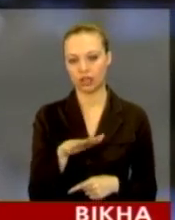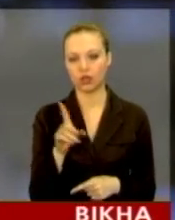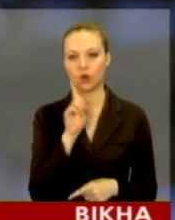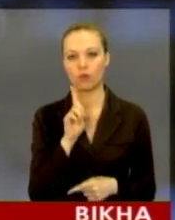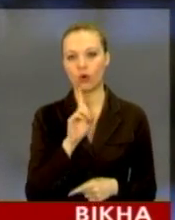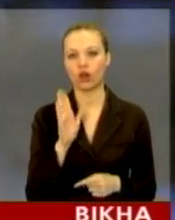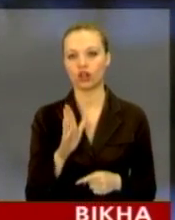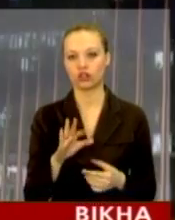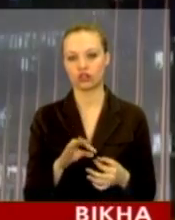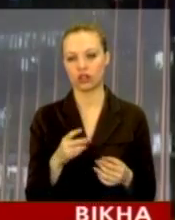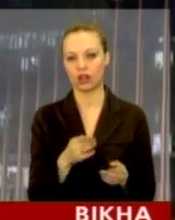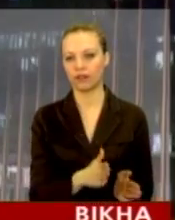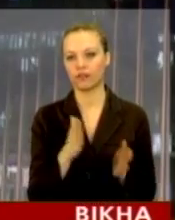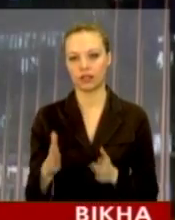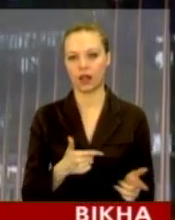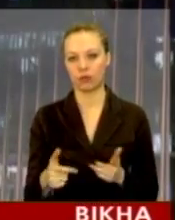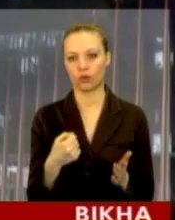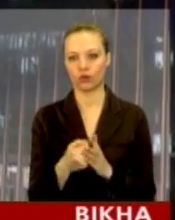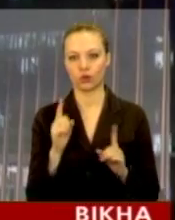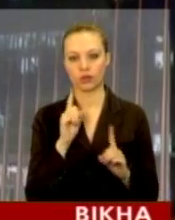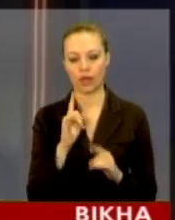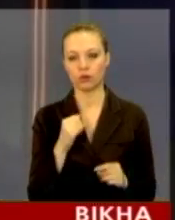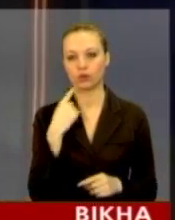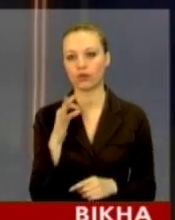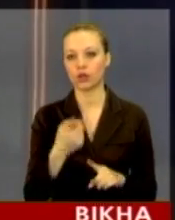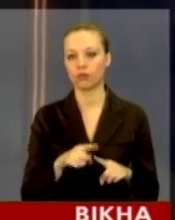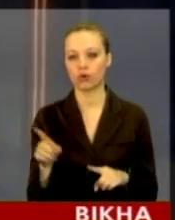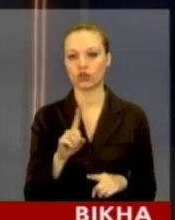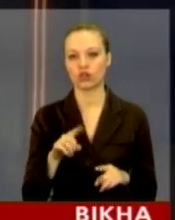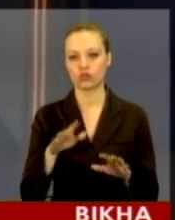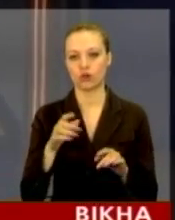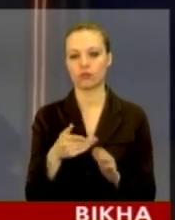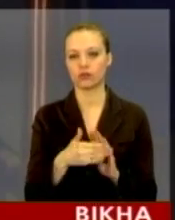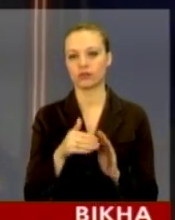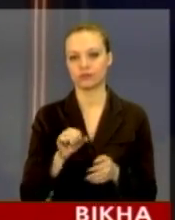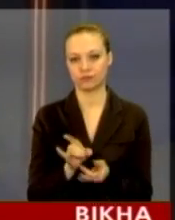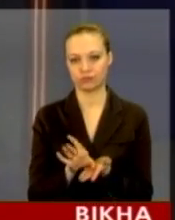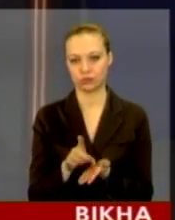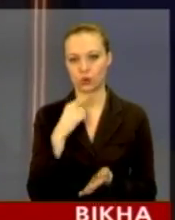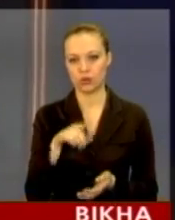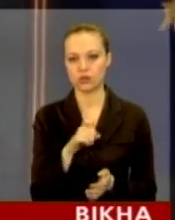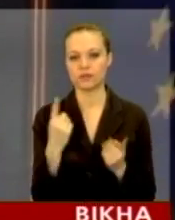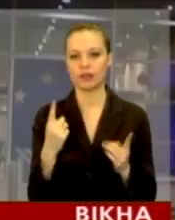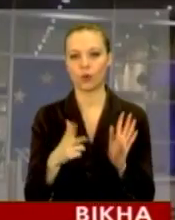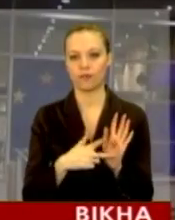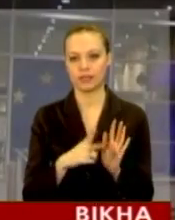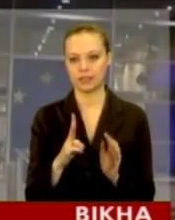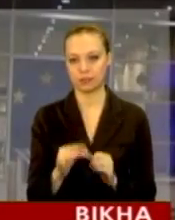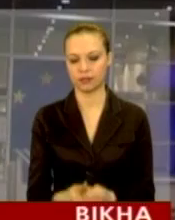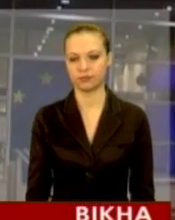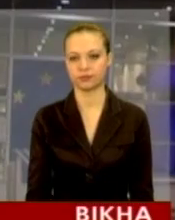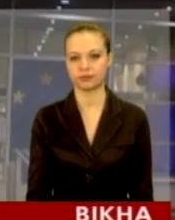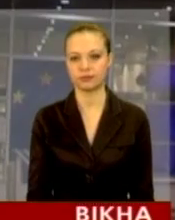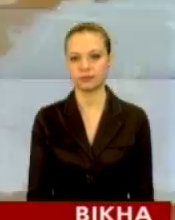лише відклали підготовку до саміту і заговорили про те, аби вилучити Росію з Великої Вісімки. Мар'яна Зінківська, програма